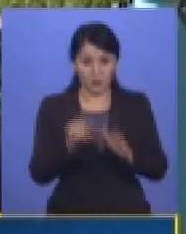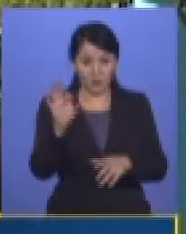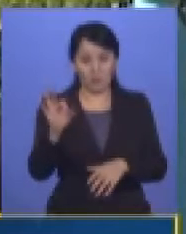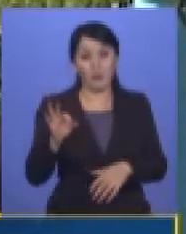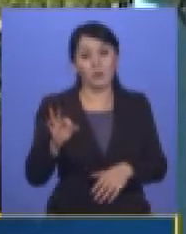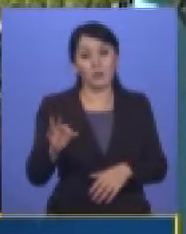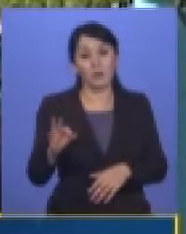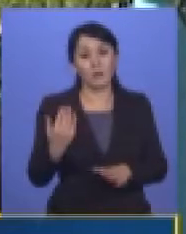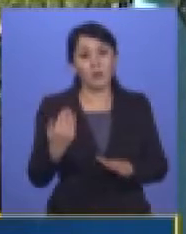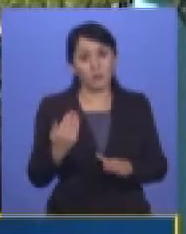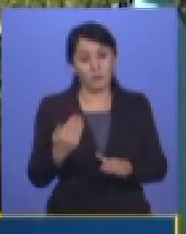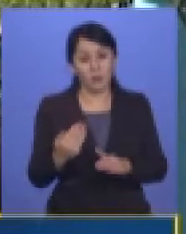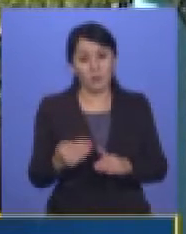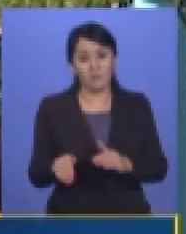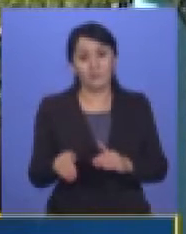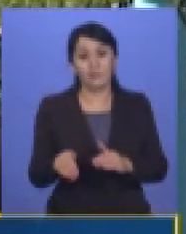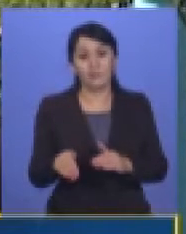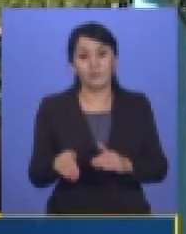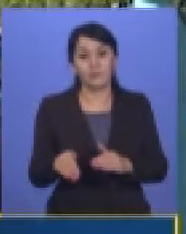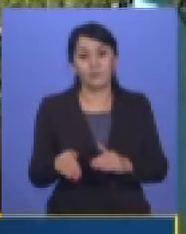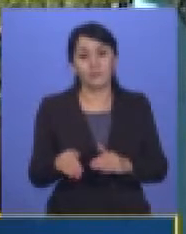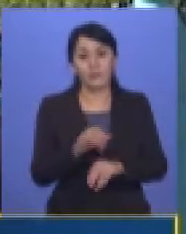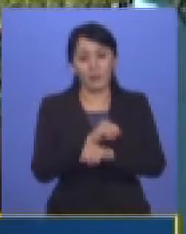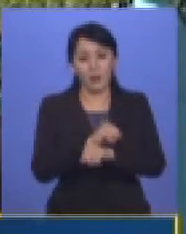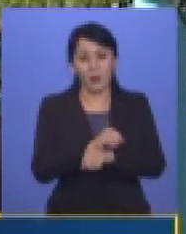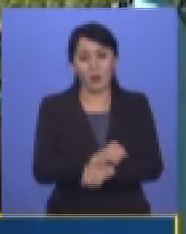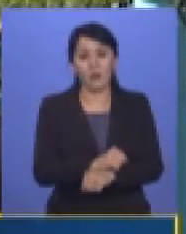60% жасадық. Енді қалған уақытта